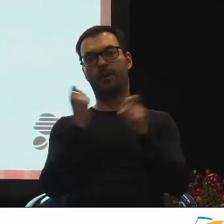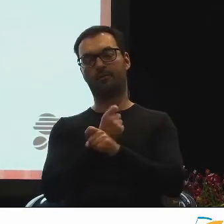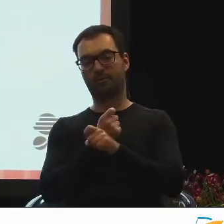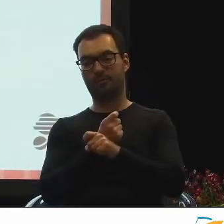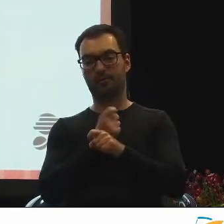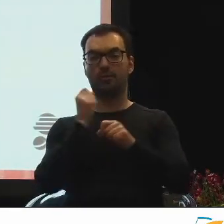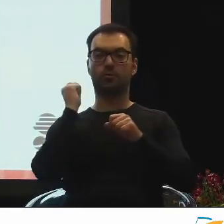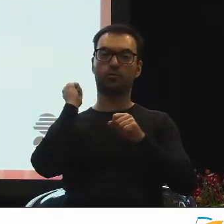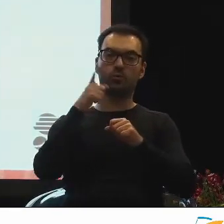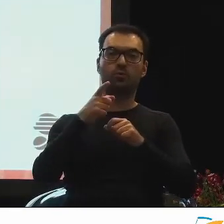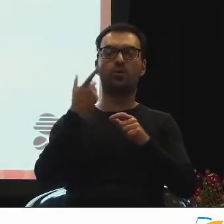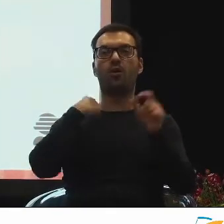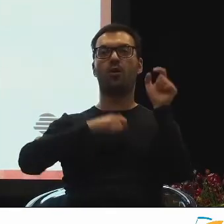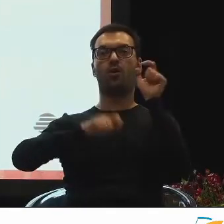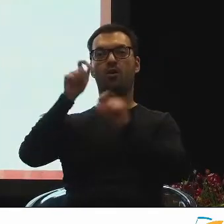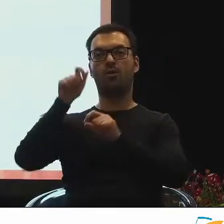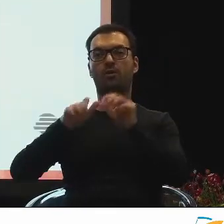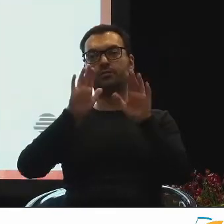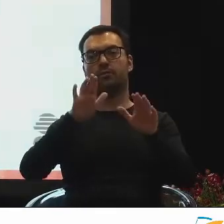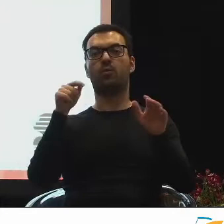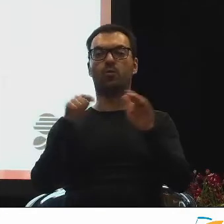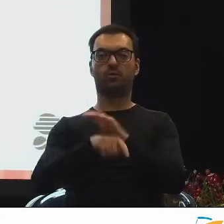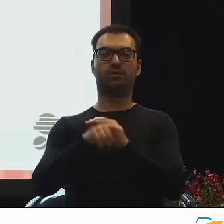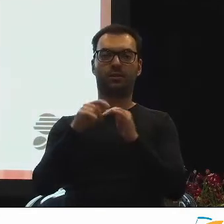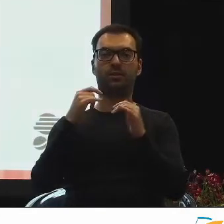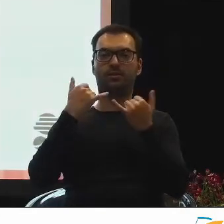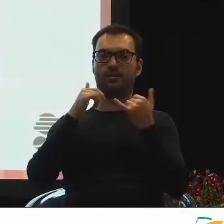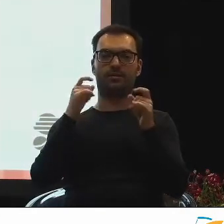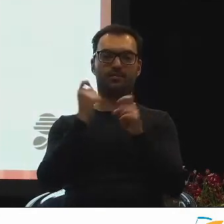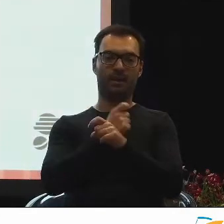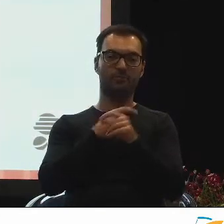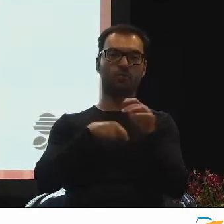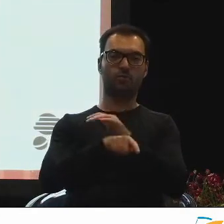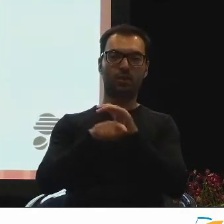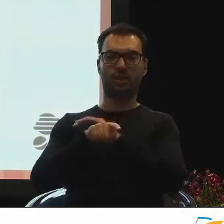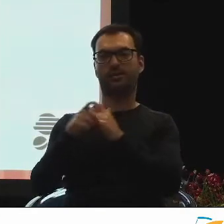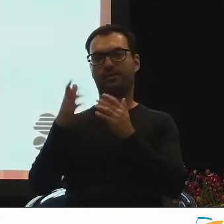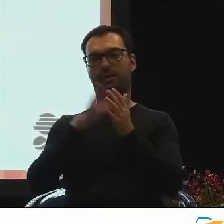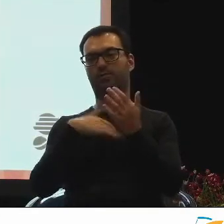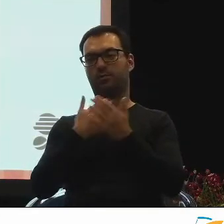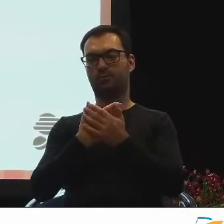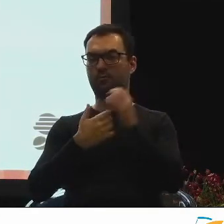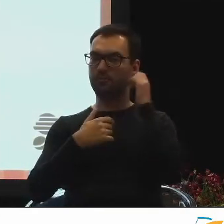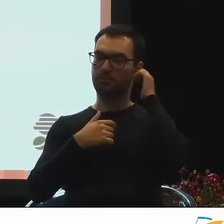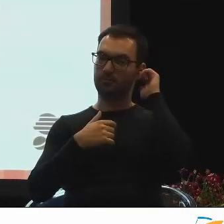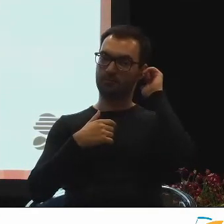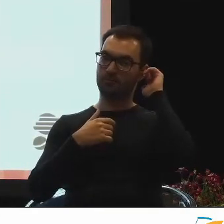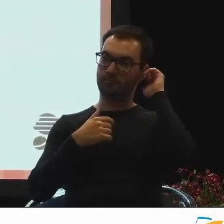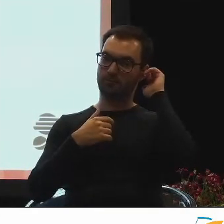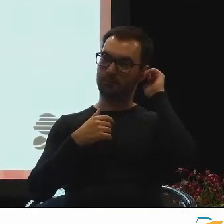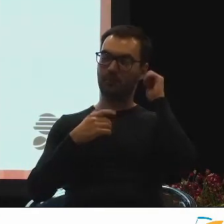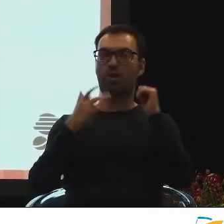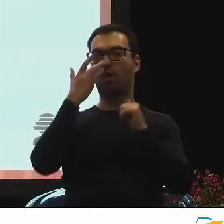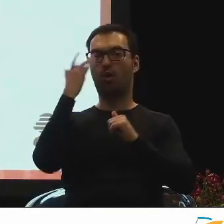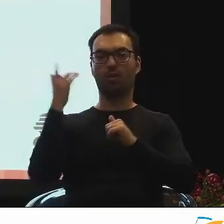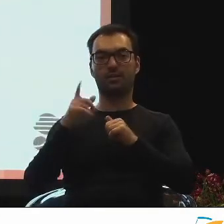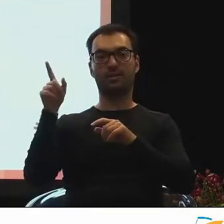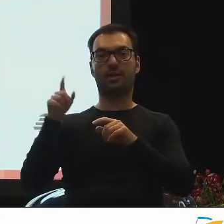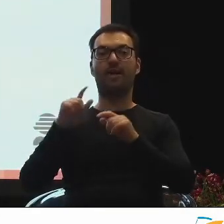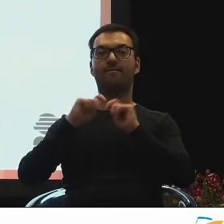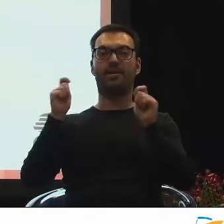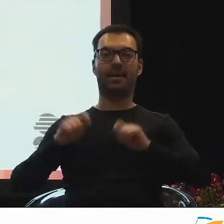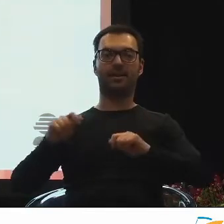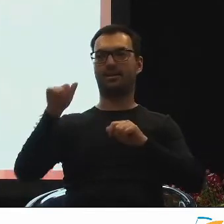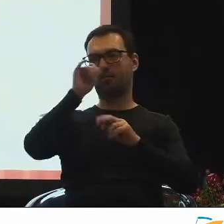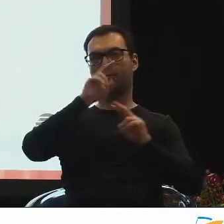państwach mogą się pojawiać osoby, które uciekają z innych państw, osoby z takich państw jak Federacja Rosyjska i do tych państw też nie